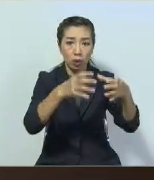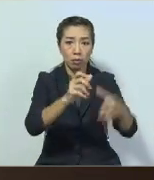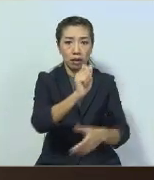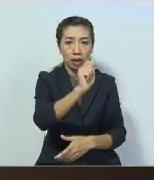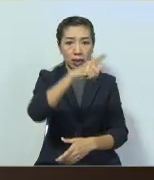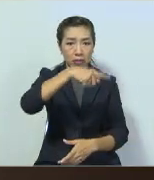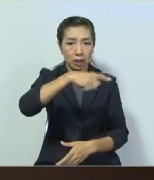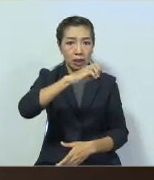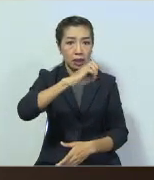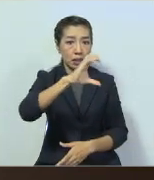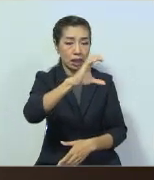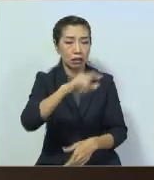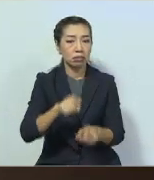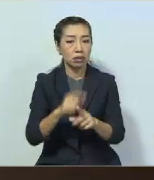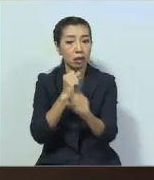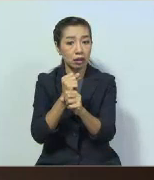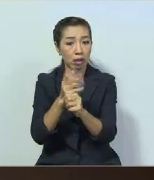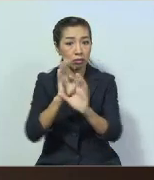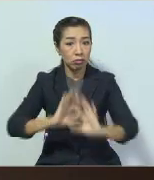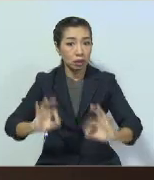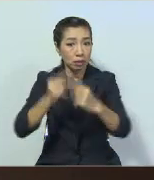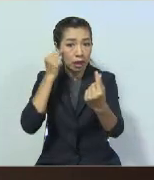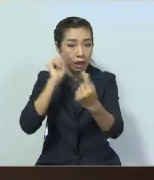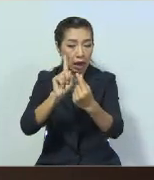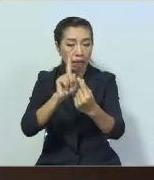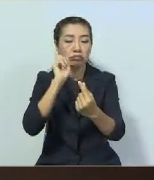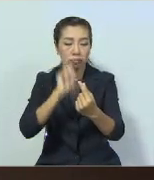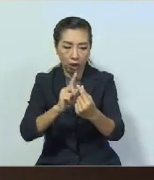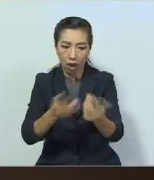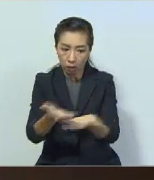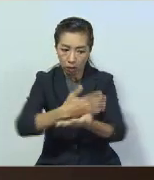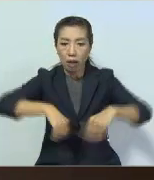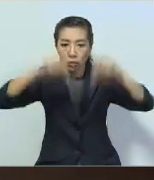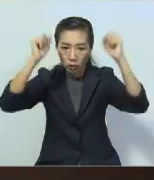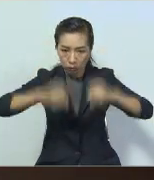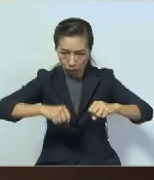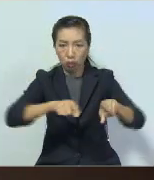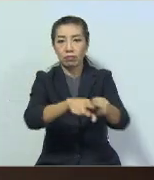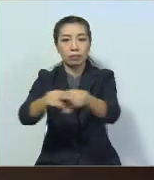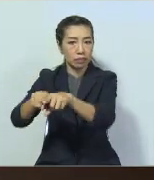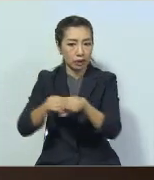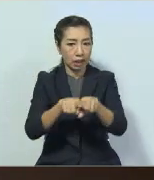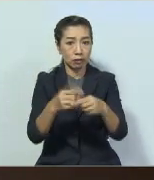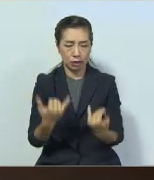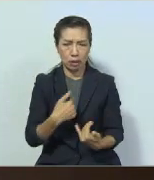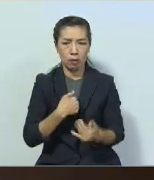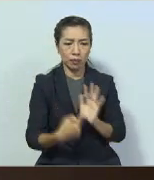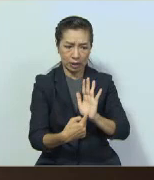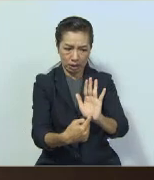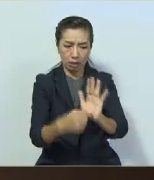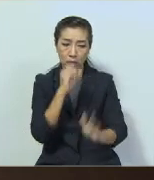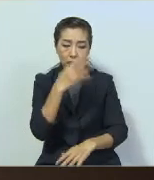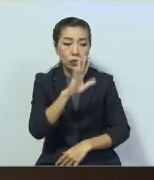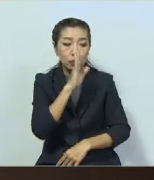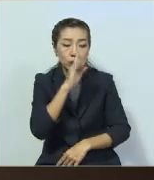อะไรก็ตามที่เราทำกันมาโดยตลอดเนี่ยหลักการสำคัญก็คืออะไรฉันทามติเราต้องเคารพฉันทามติระหว่างกันวันนี้ผมก็เสนอที่ประชุมว่าอะไ